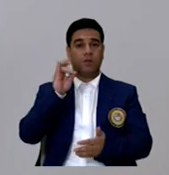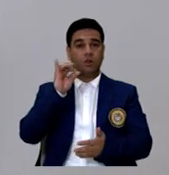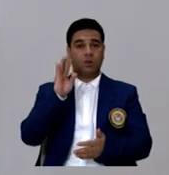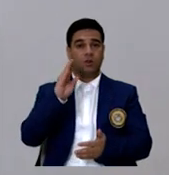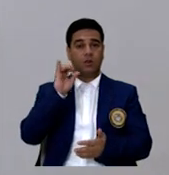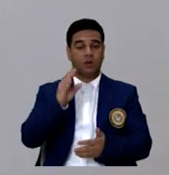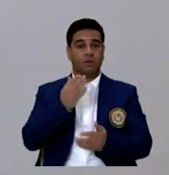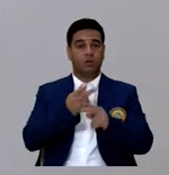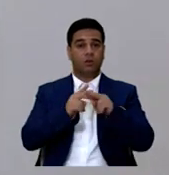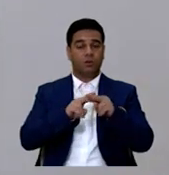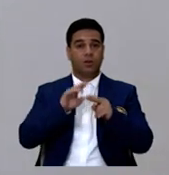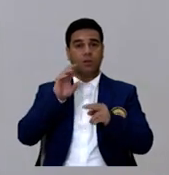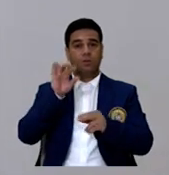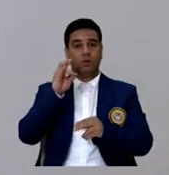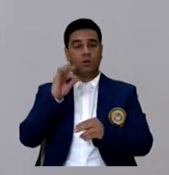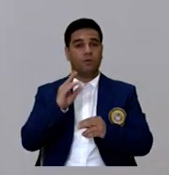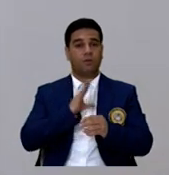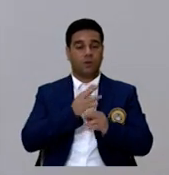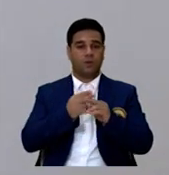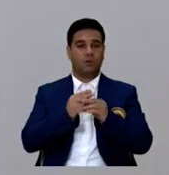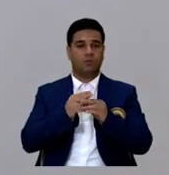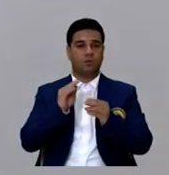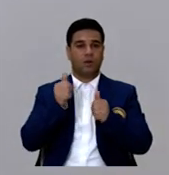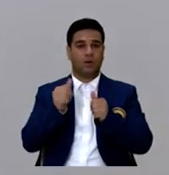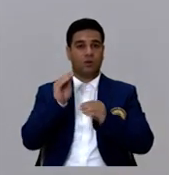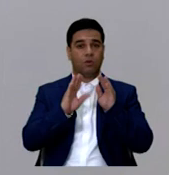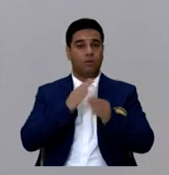va antibiotiklar orqali ta'minlanadi.